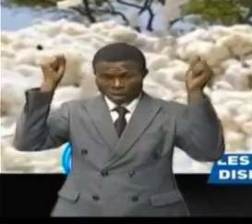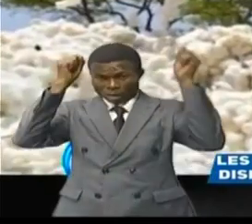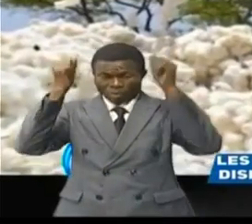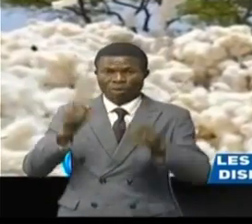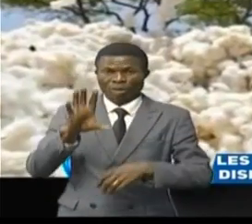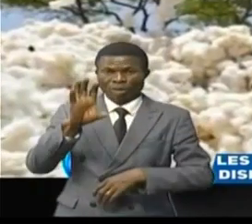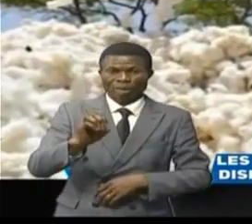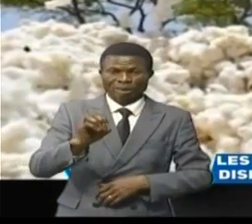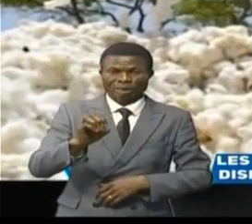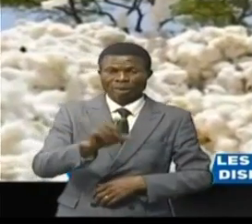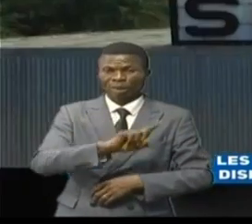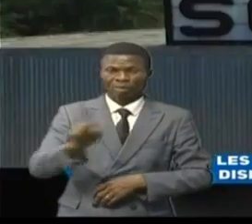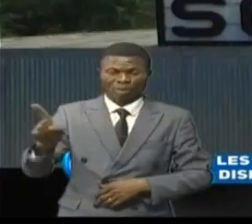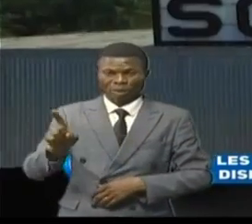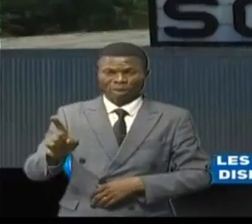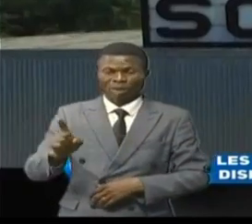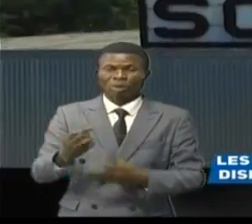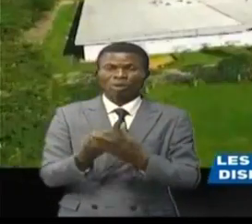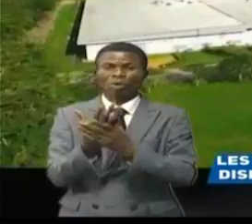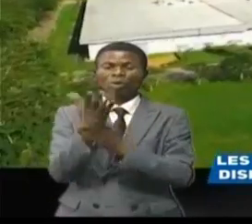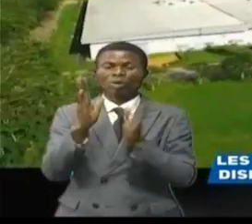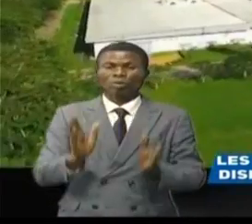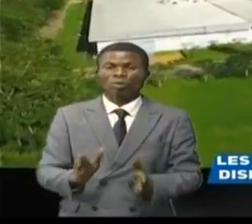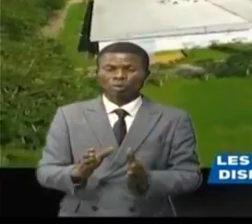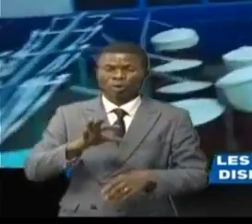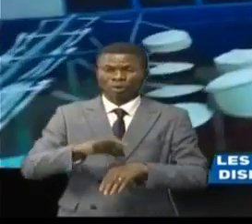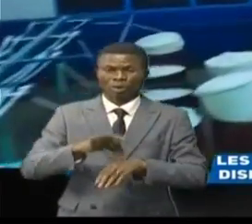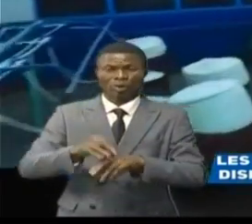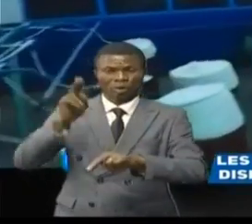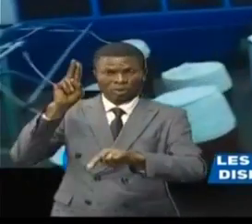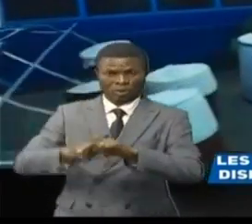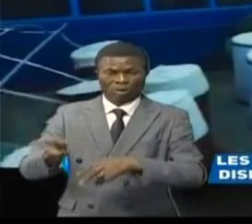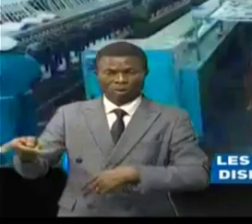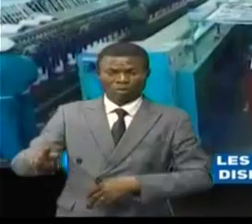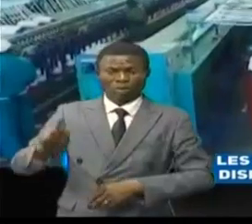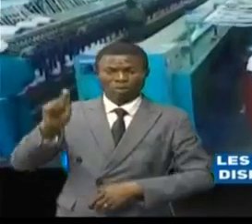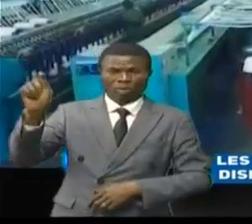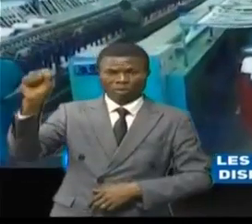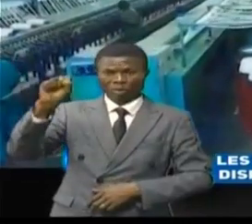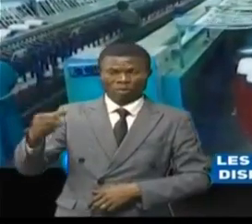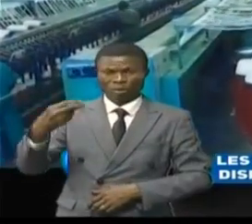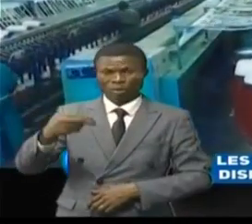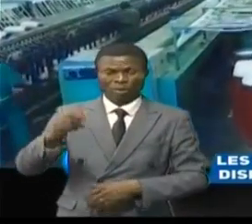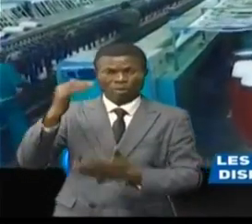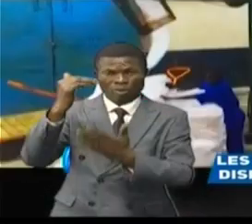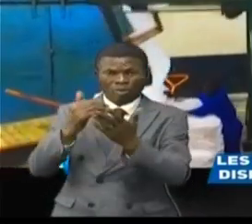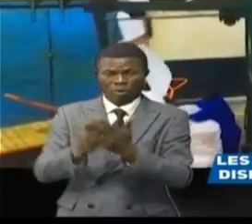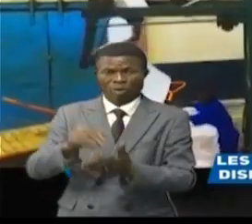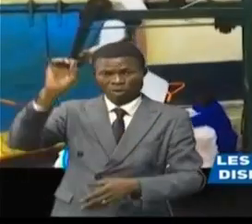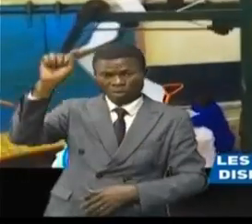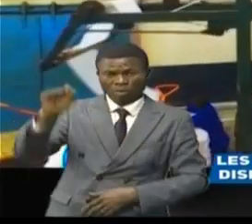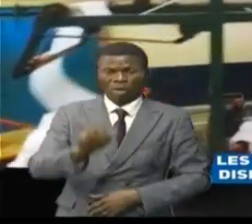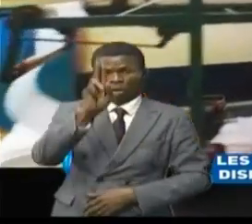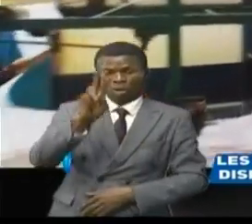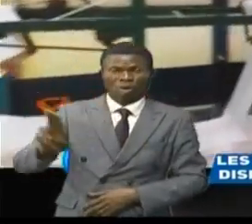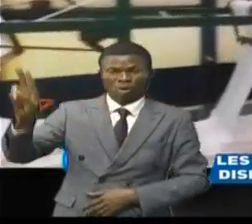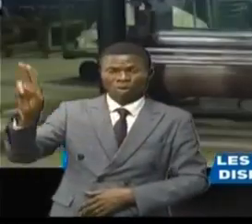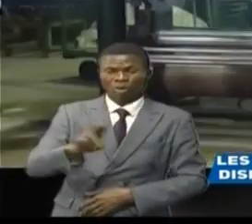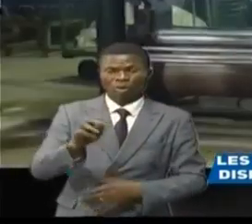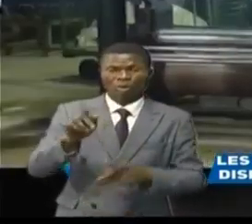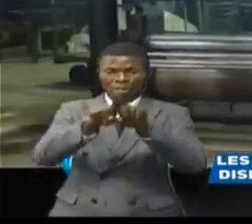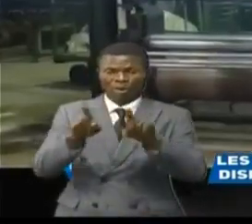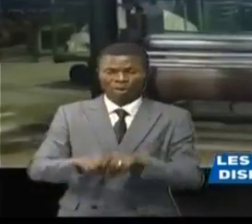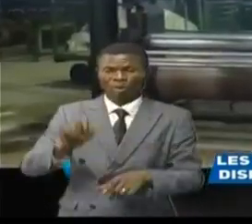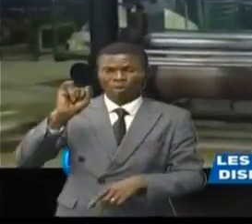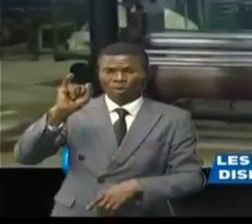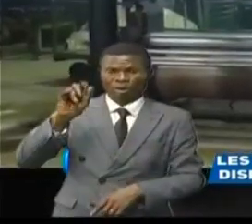000 producteurs de coton seront prochainement installés dans les provinces de la Tchopo, Bazouélé, Otuélé et Ituri. Bonne nouvelle